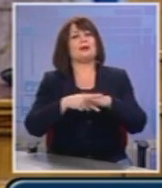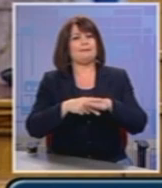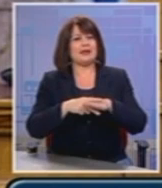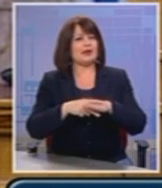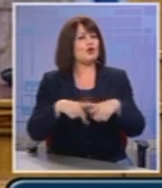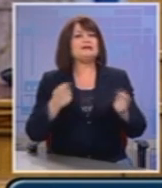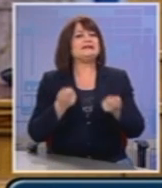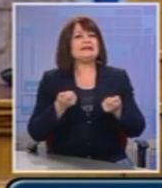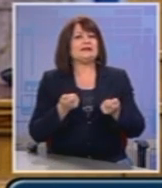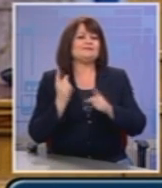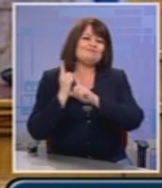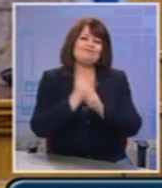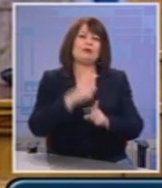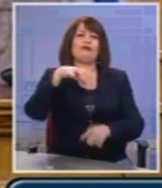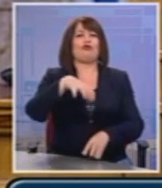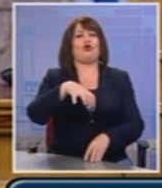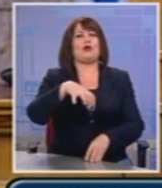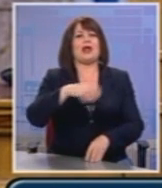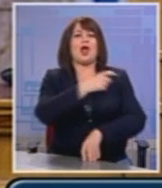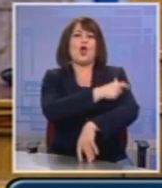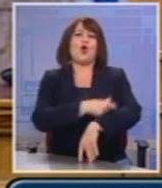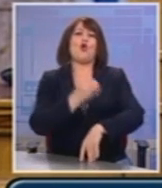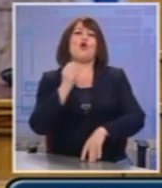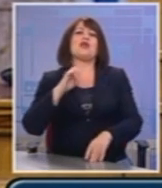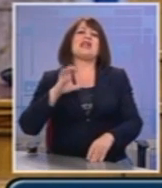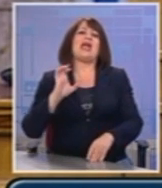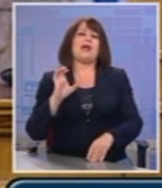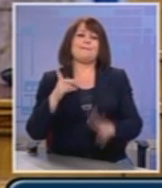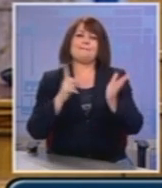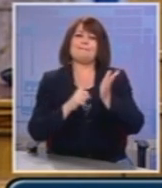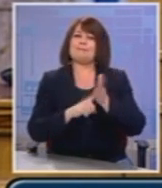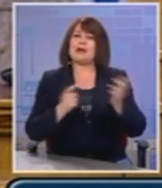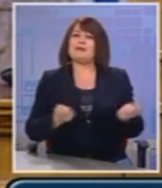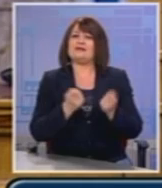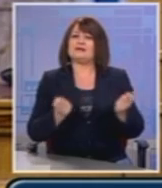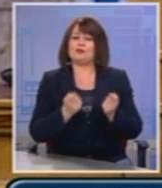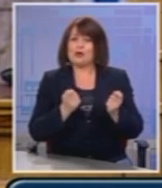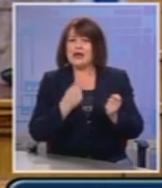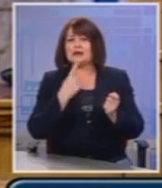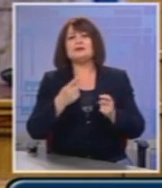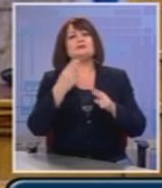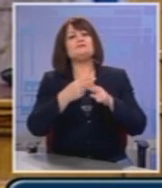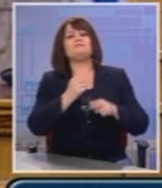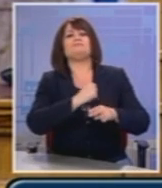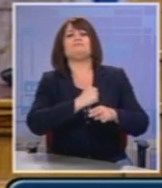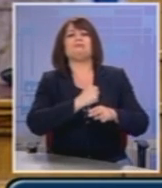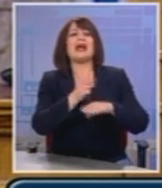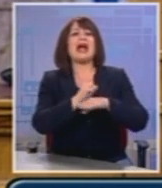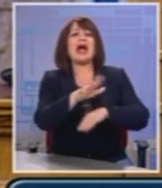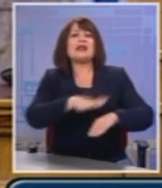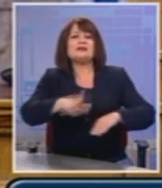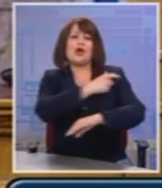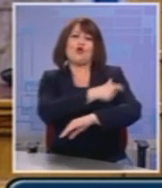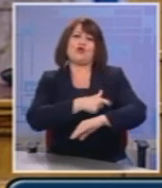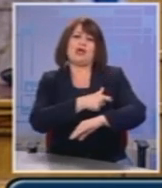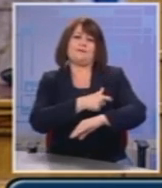αποτελεί και εξειδικευμένο φορέα του οηε και συνεπώς θα πρέπει να ενεργεί σύμφωνα με τις αρχές της χάρτας του οεβ